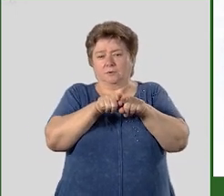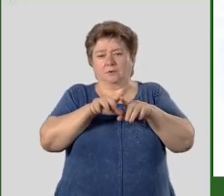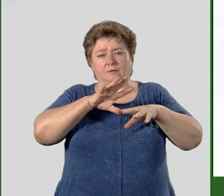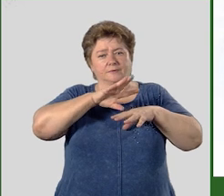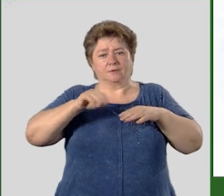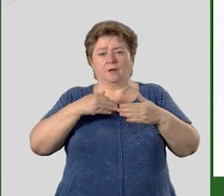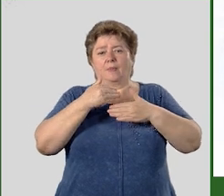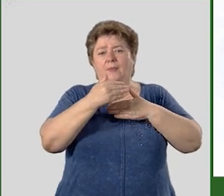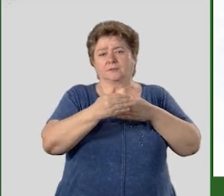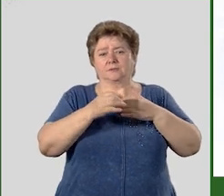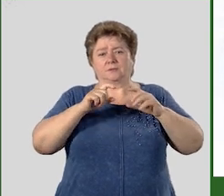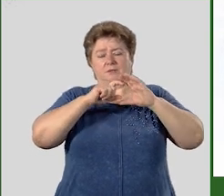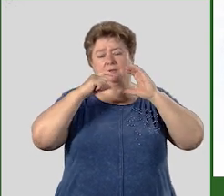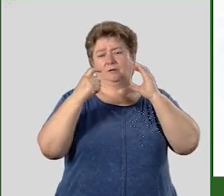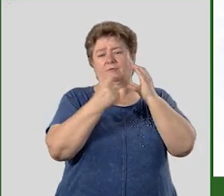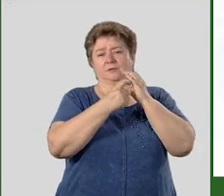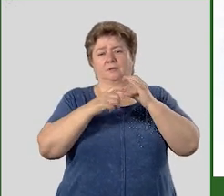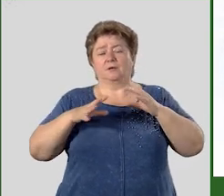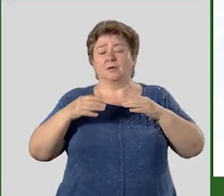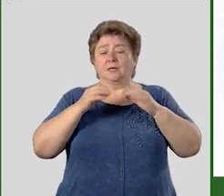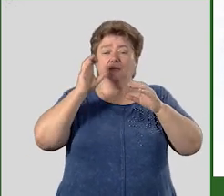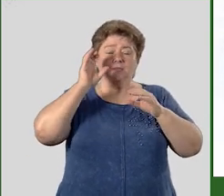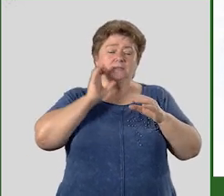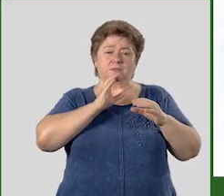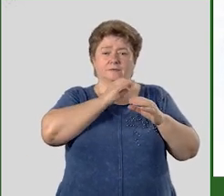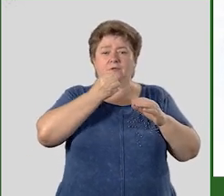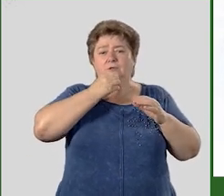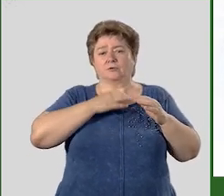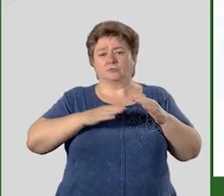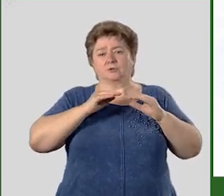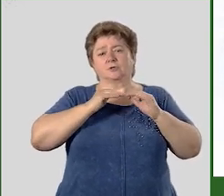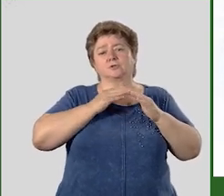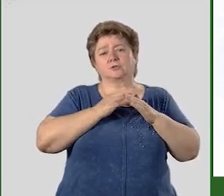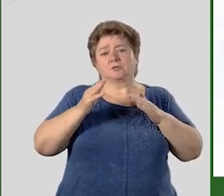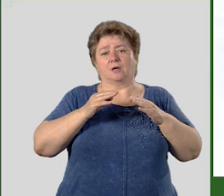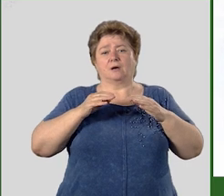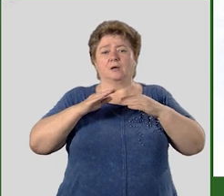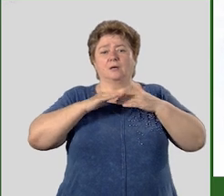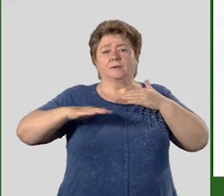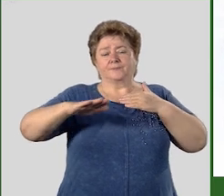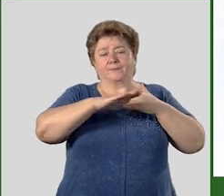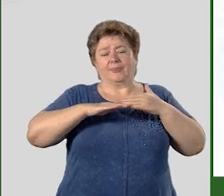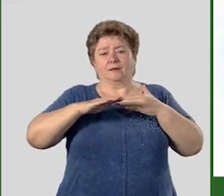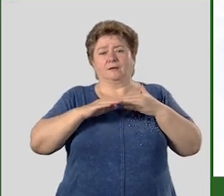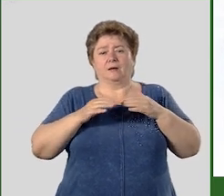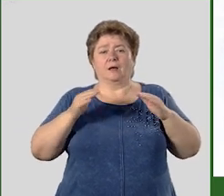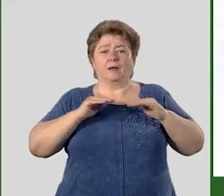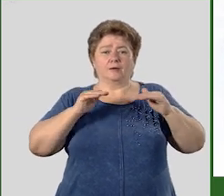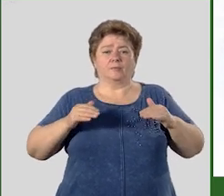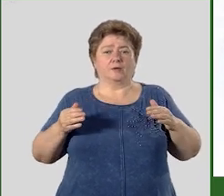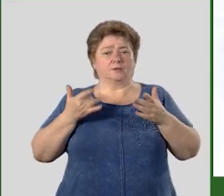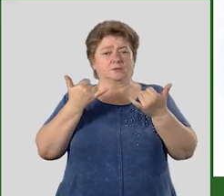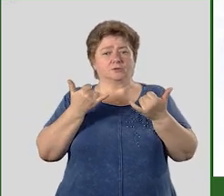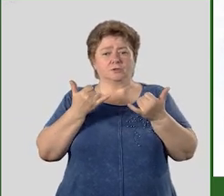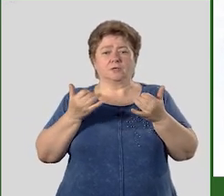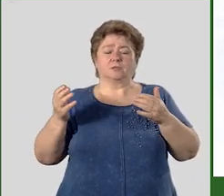симметрично относительно экватора в северной и южной частях материка. Ребята, давайте